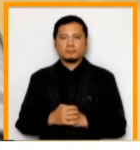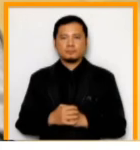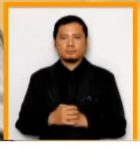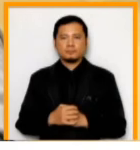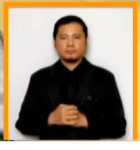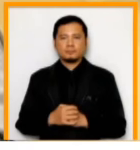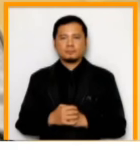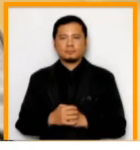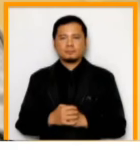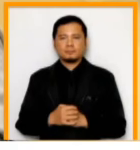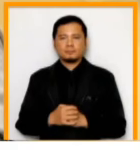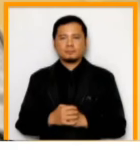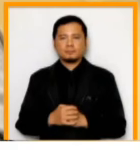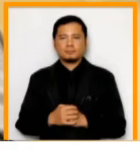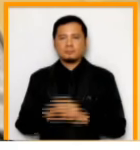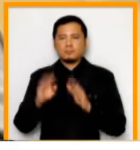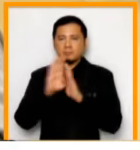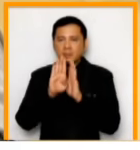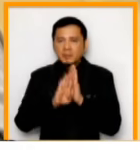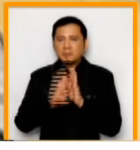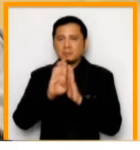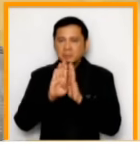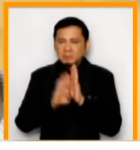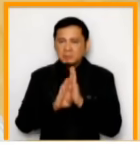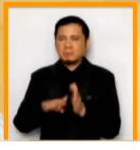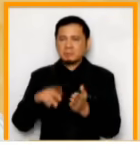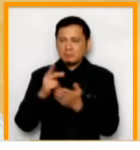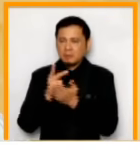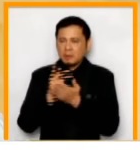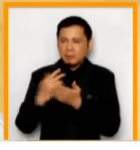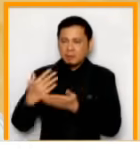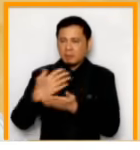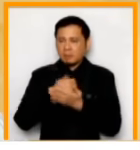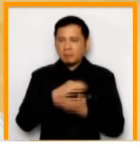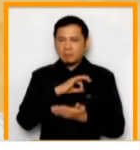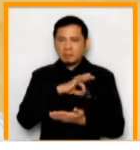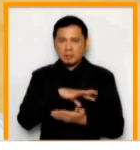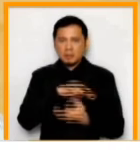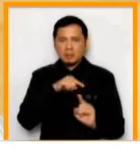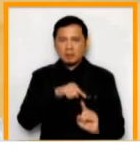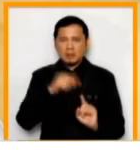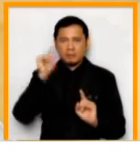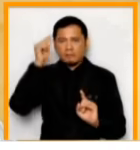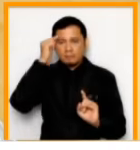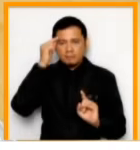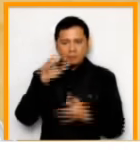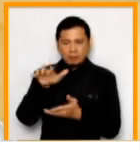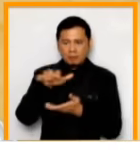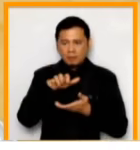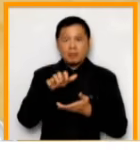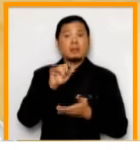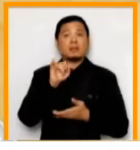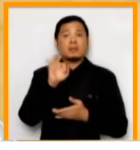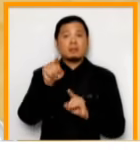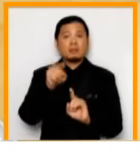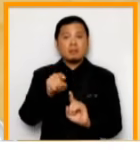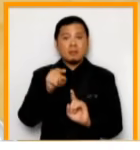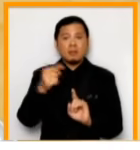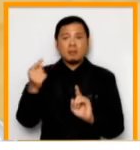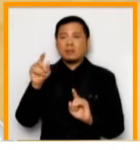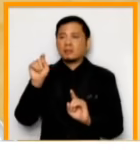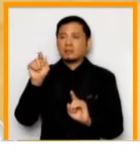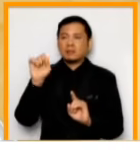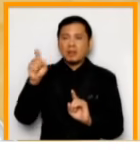Yung pisong kita raw ang malulugi sa gobyerno kapag binawasan ng taripa sa imported na bigas. Pinababawi nga ng ilang senador at